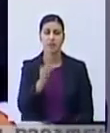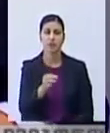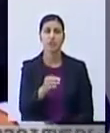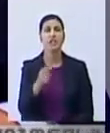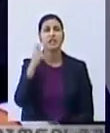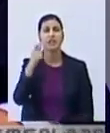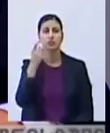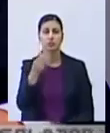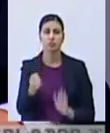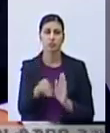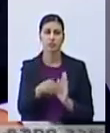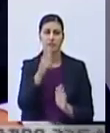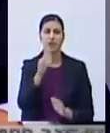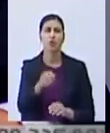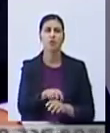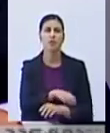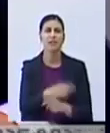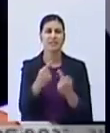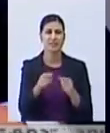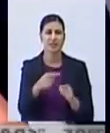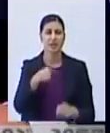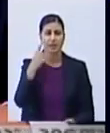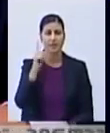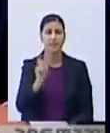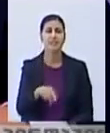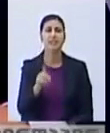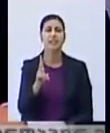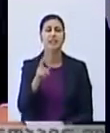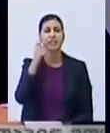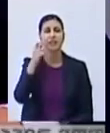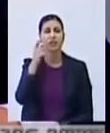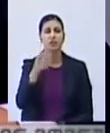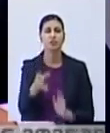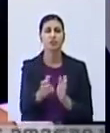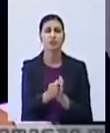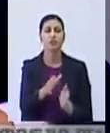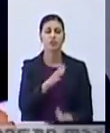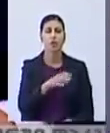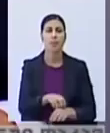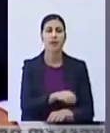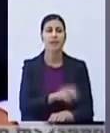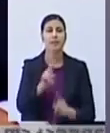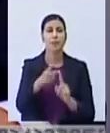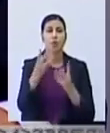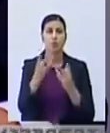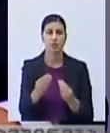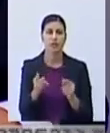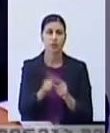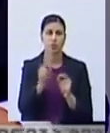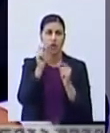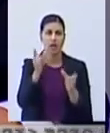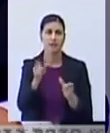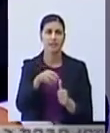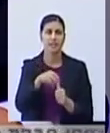იყიდა ივანიშვილმა, როგორც სხვა პარტიები, ჩვენ გვახსოვს ივანიშვილმა შეიყვანა პარლამენტში პარტიები, რომლებსაც მეორე დღესით როგორც მილიონებს ისე გაეღვიძათ